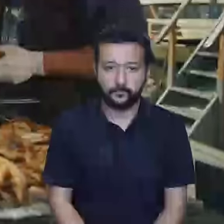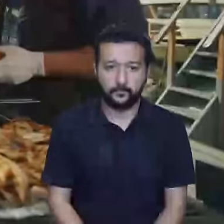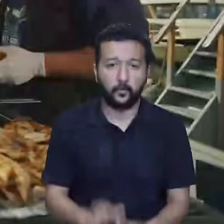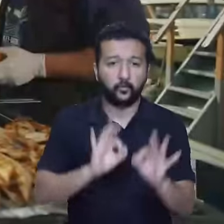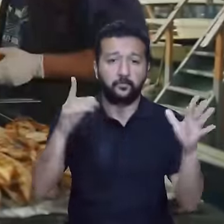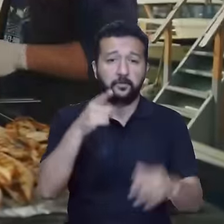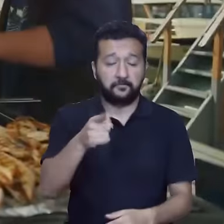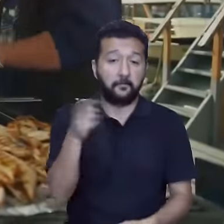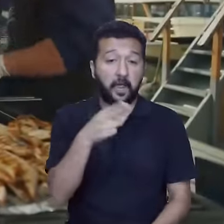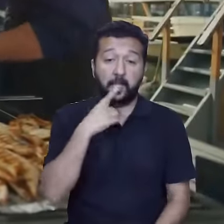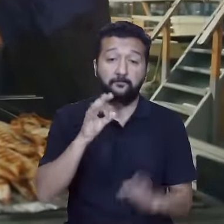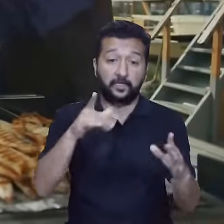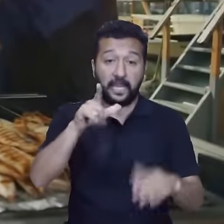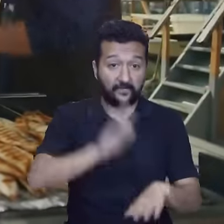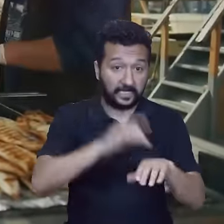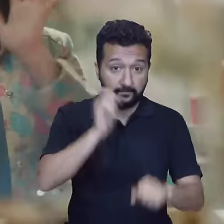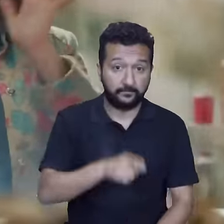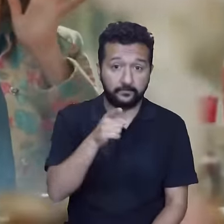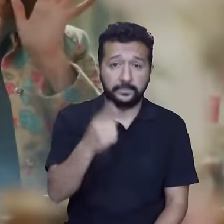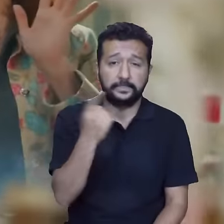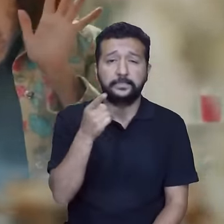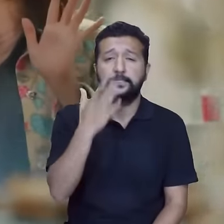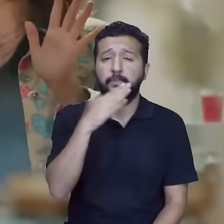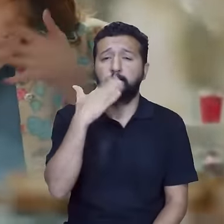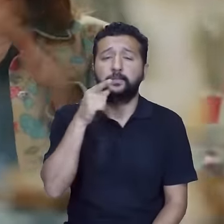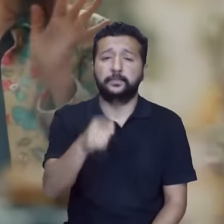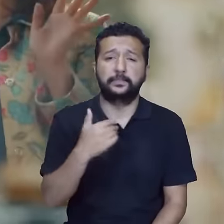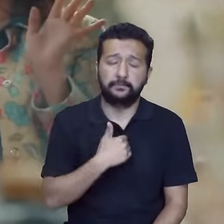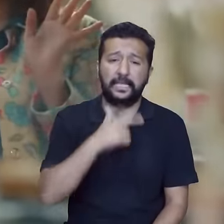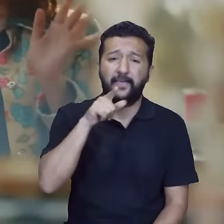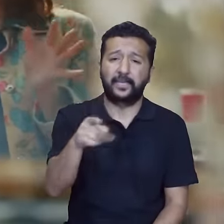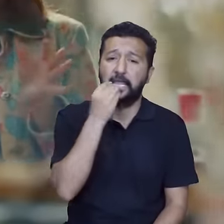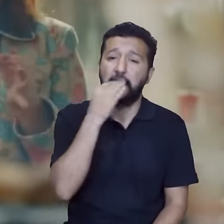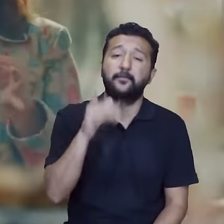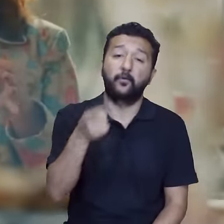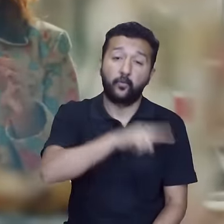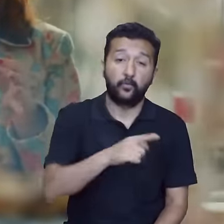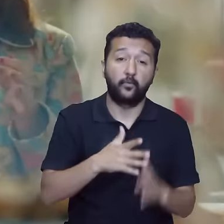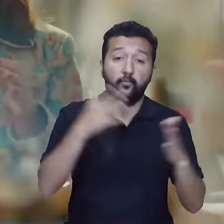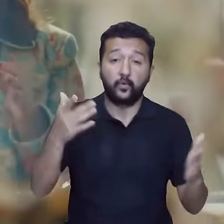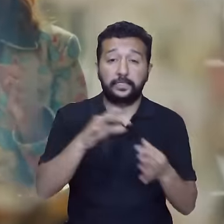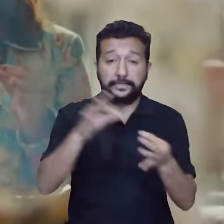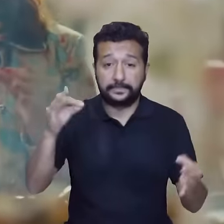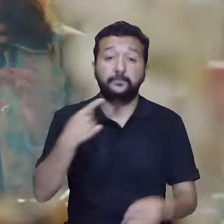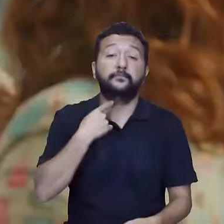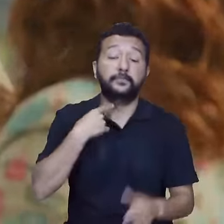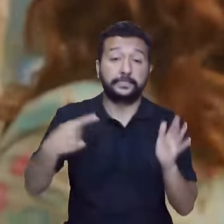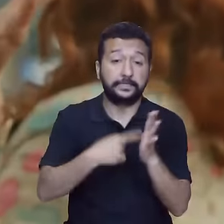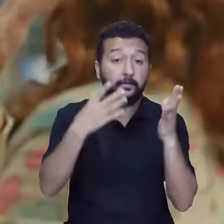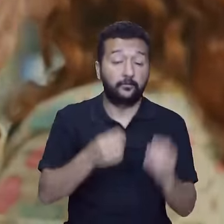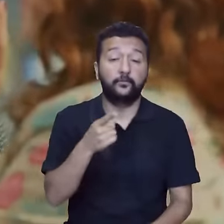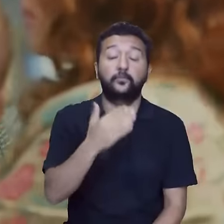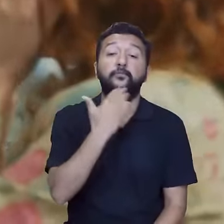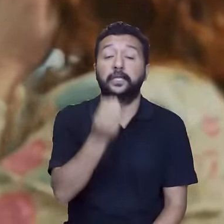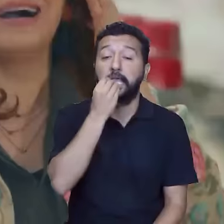10 numara levreği var burada. Levrek yaptıralım mı biraz hani? Ay yok yok yok yok. Ben levrek yiyemem. Onun böyle kocaman kılçıkları bir keresinde boğazımda